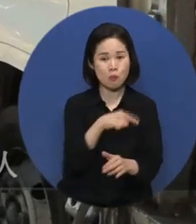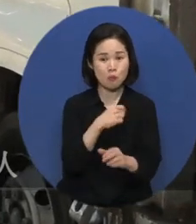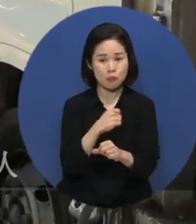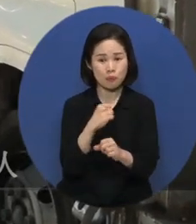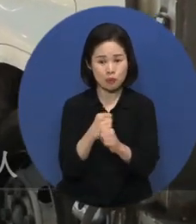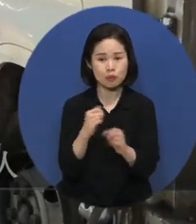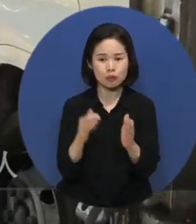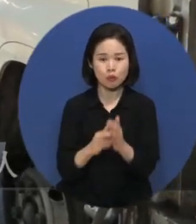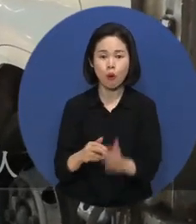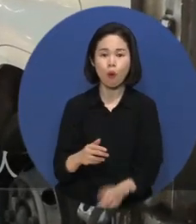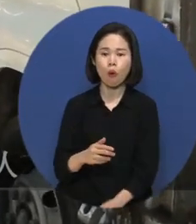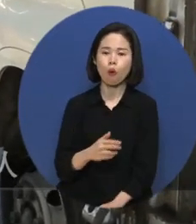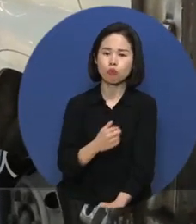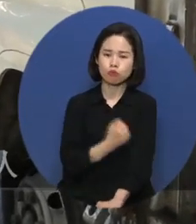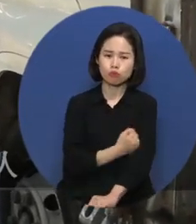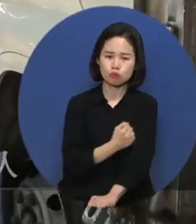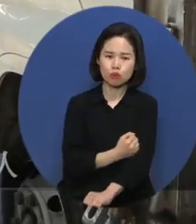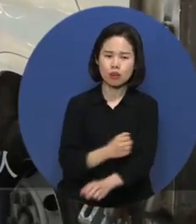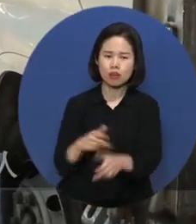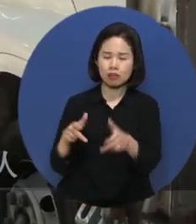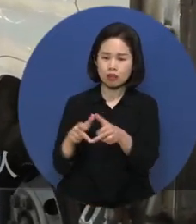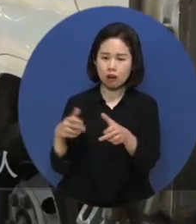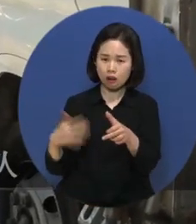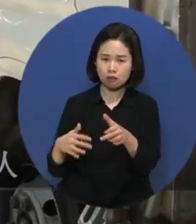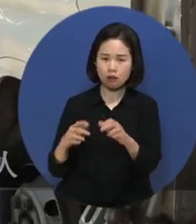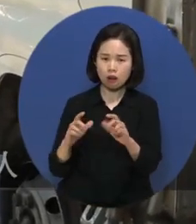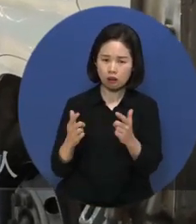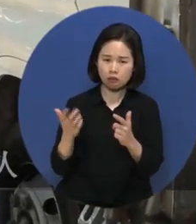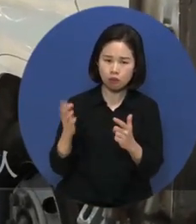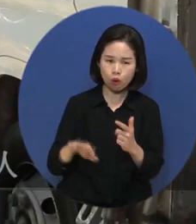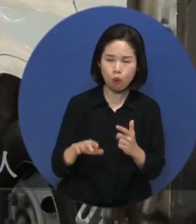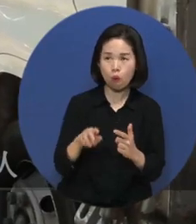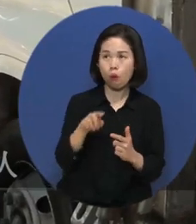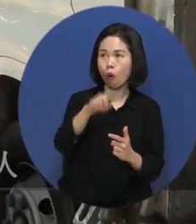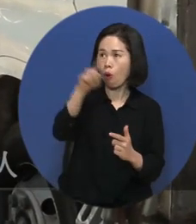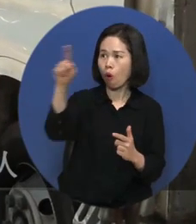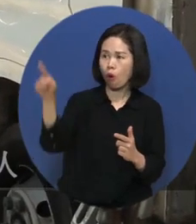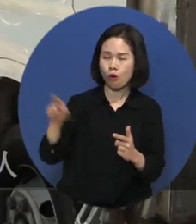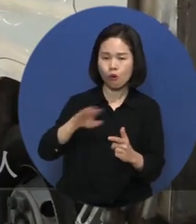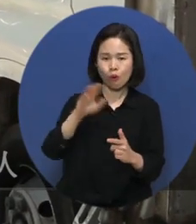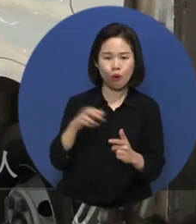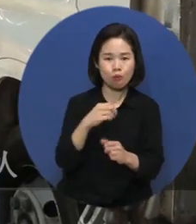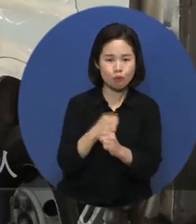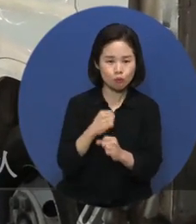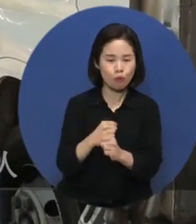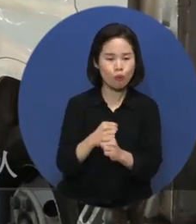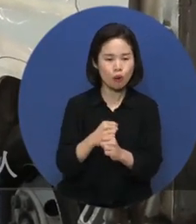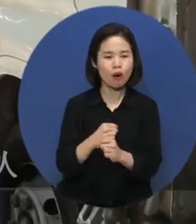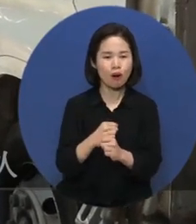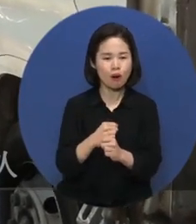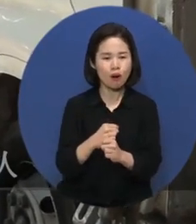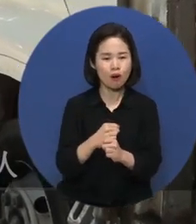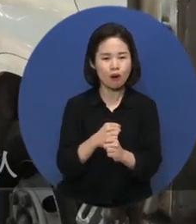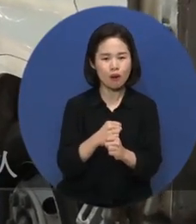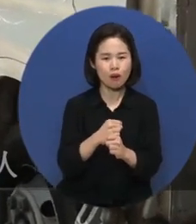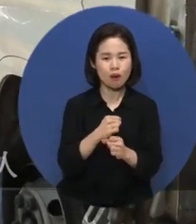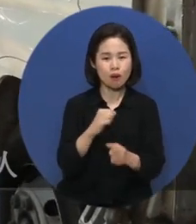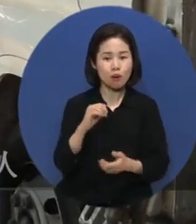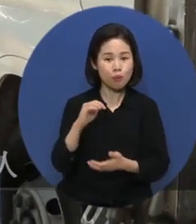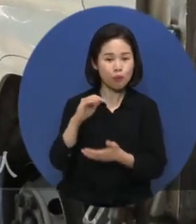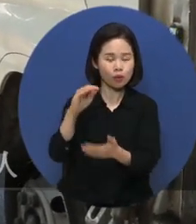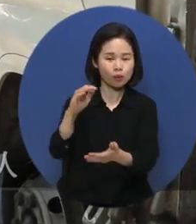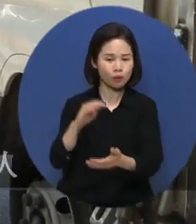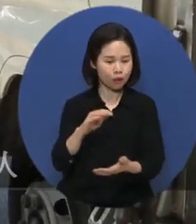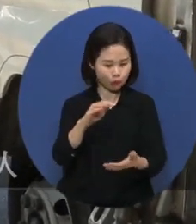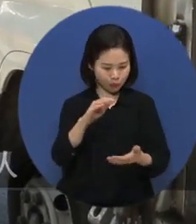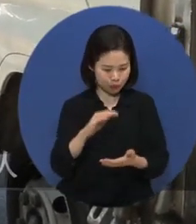고생하셨겠네요. 뭐 이렇게 정상적인 분들도 아닐 텐데 이렇게 많은 거 만들어서 또 열심히 보내주니까. 우리가 감사하게